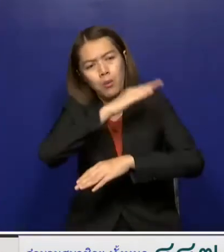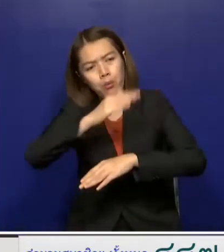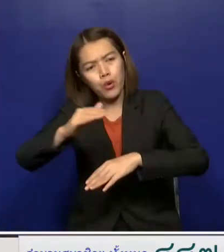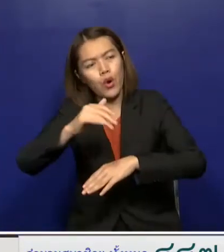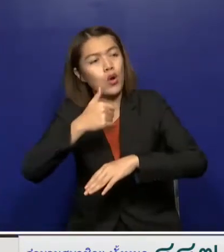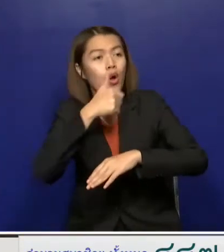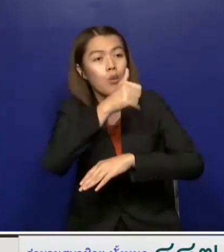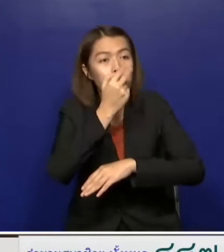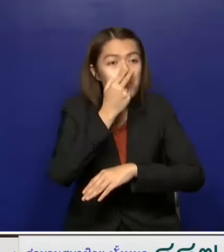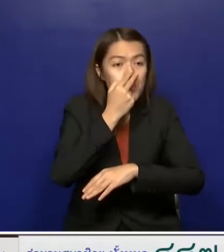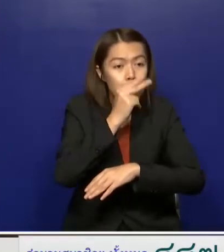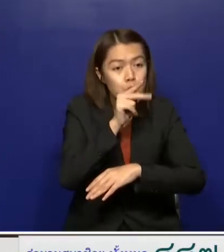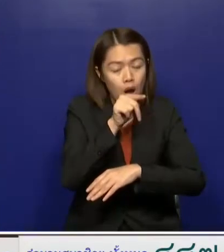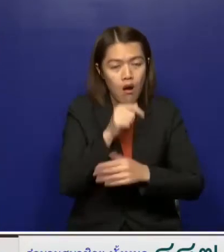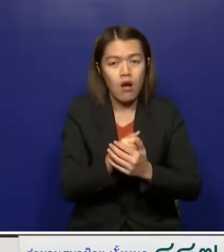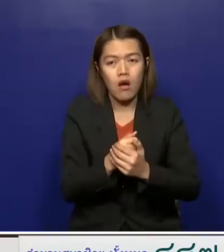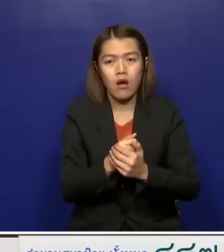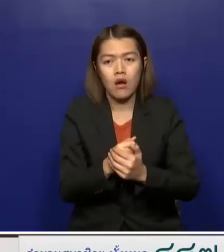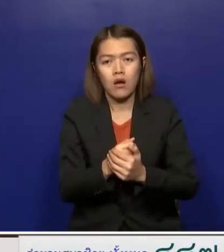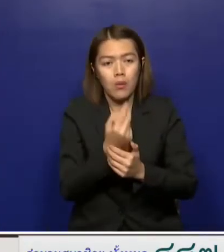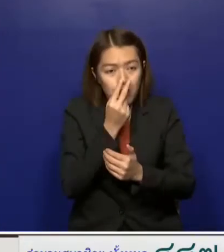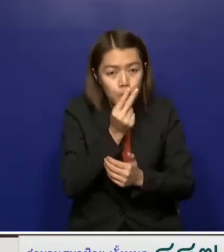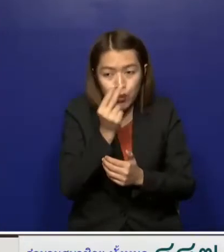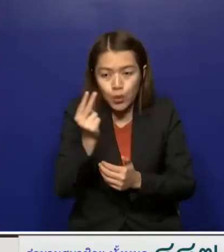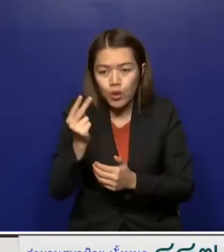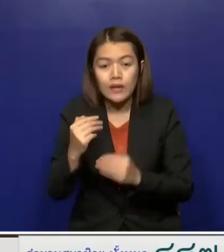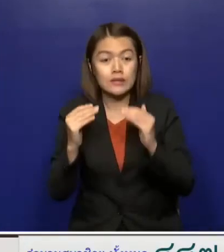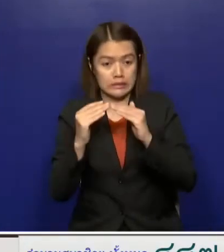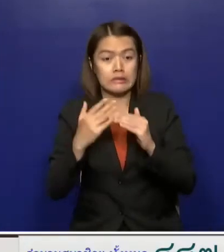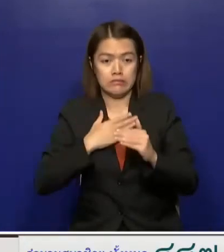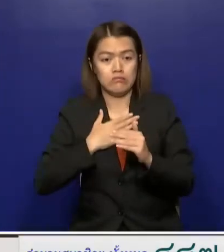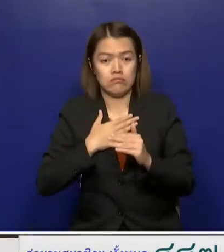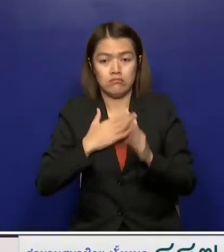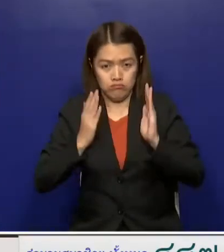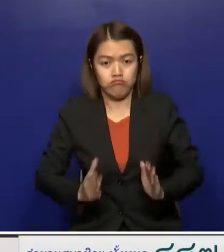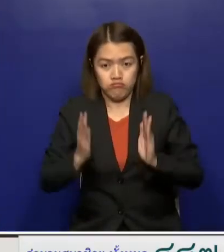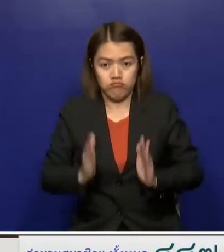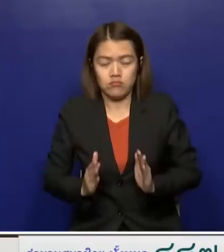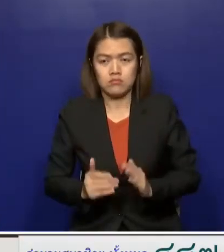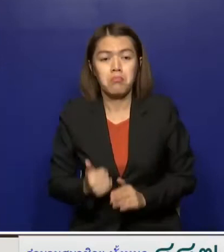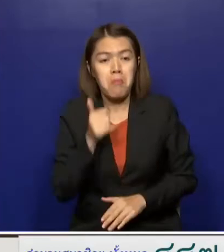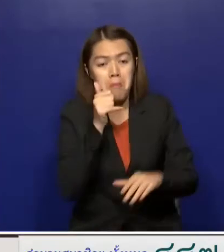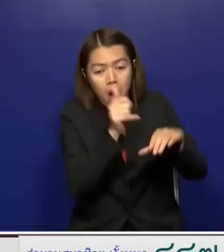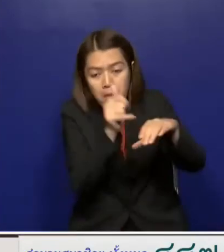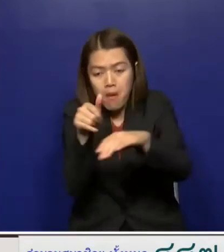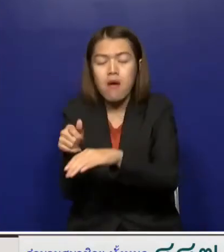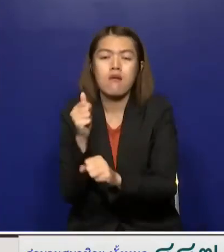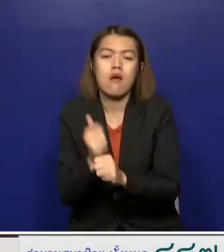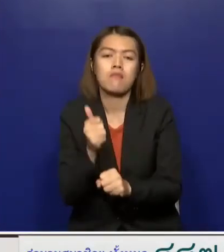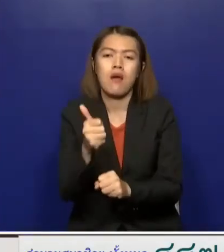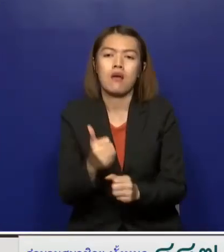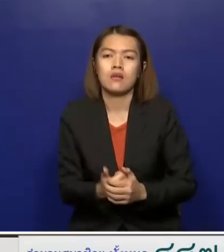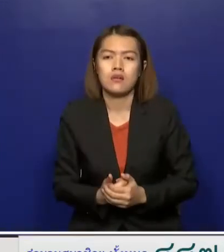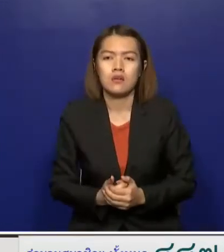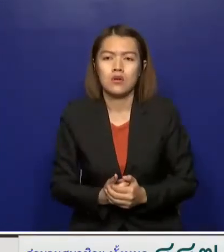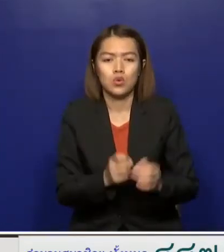ชนเท่า ใครอยากจะไปดูนั่นนี่เป็นสิทธิมัุธษาช้นครัผมไปได้หมดลุกรารณ